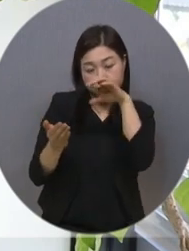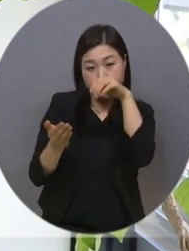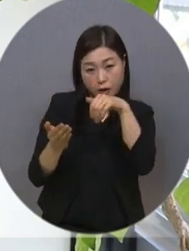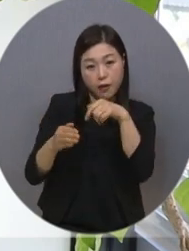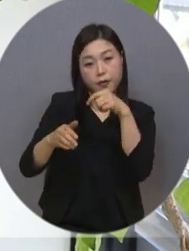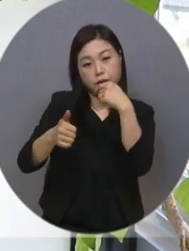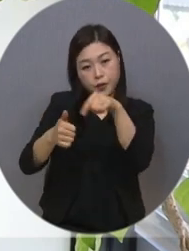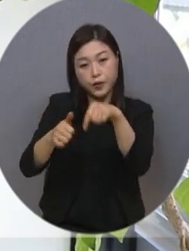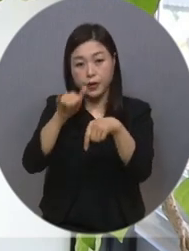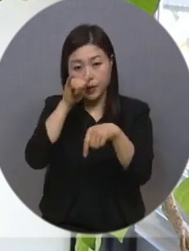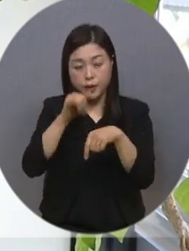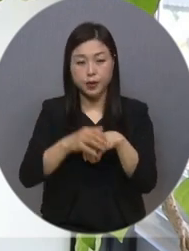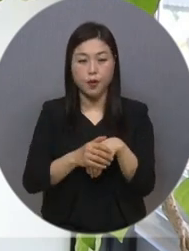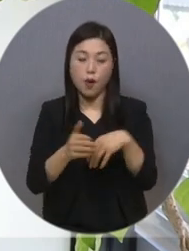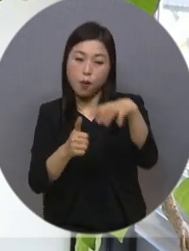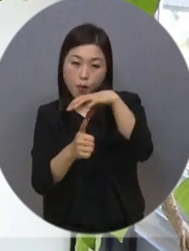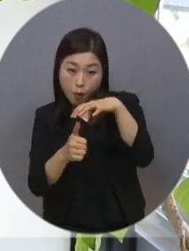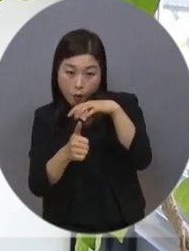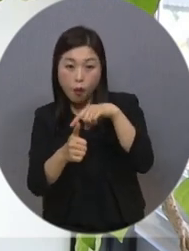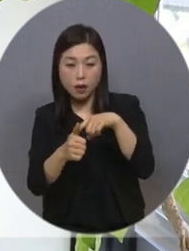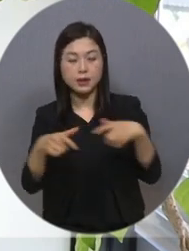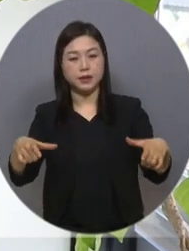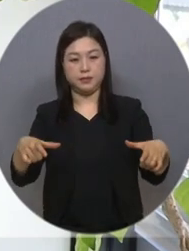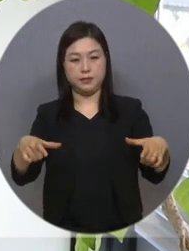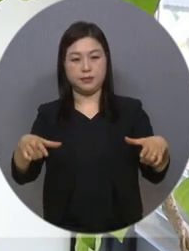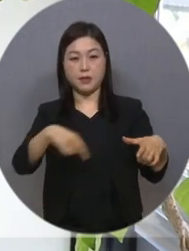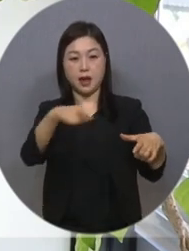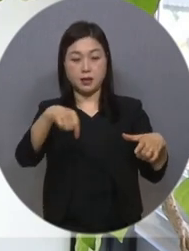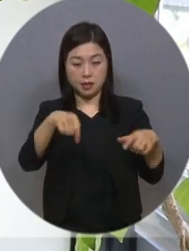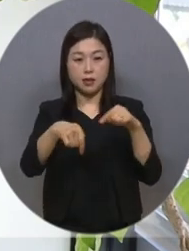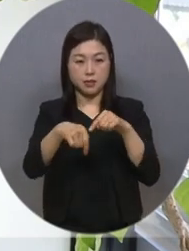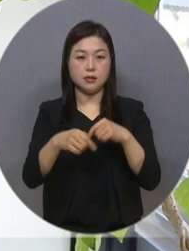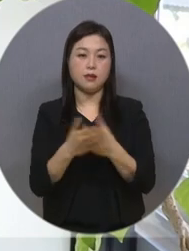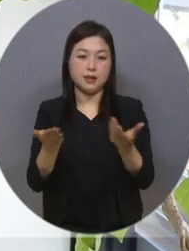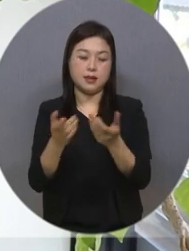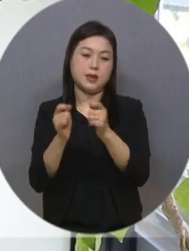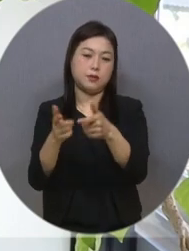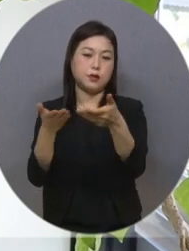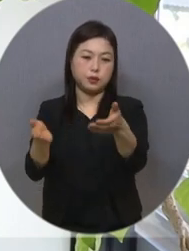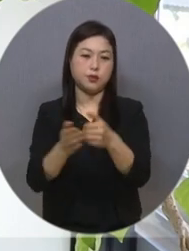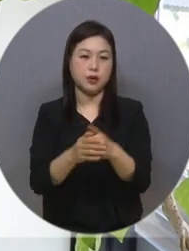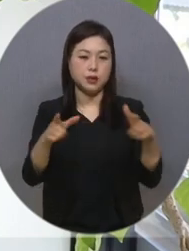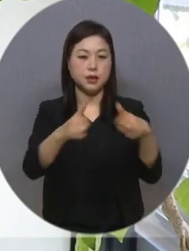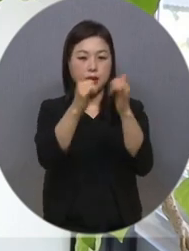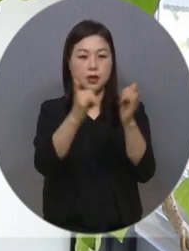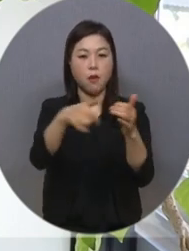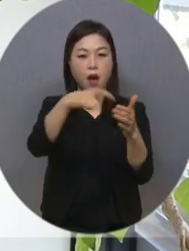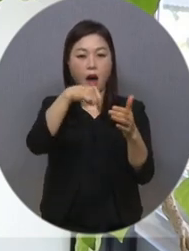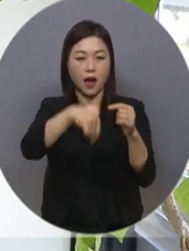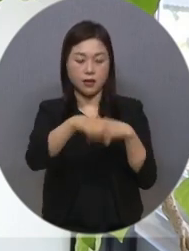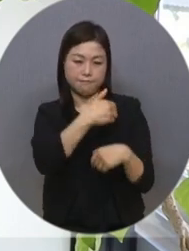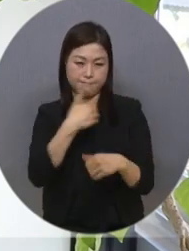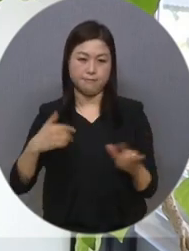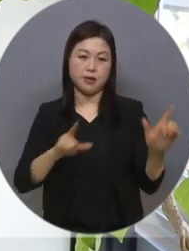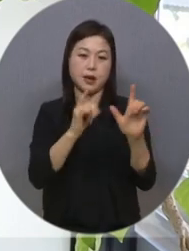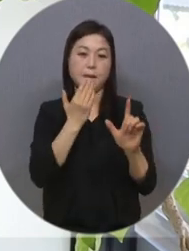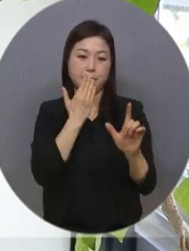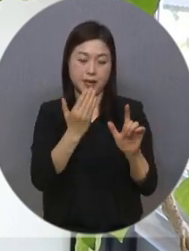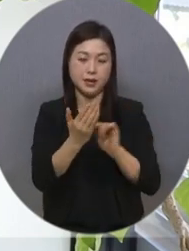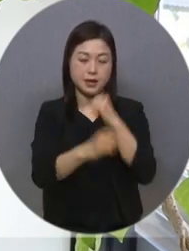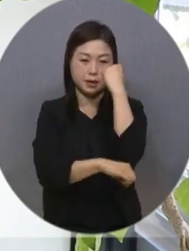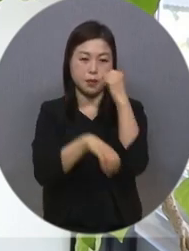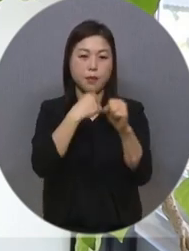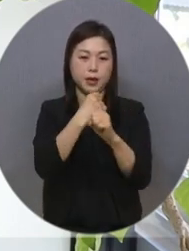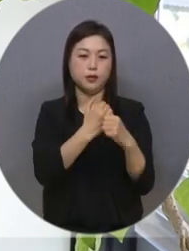보호된 환경에서 근로기회를 제공함으로써 지역사회에서 사회구성원으로서 당당하게 살아갈 수 있는 밑거름이